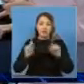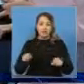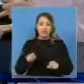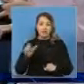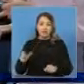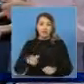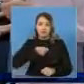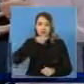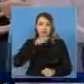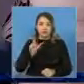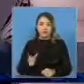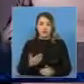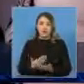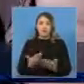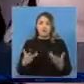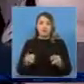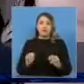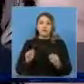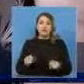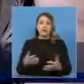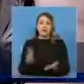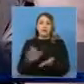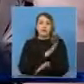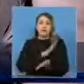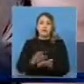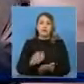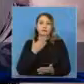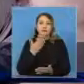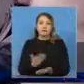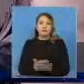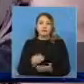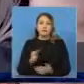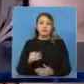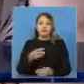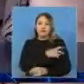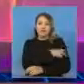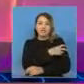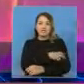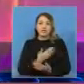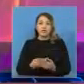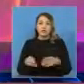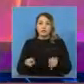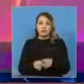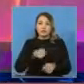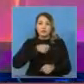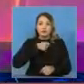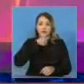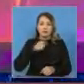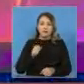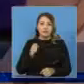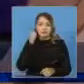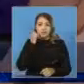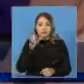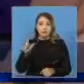людей солидного возраста, где они могли получить бесплатную консультацию от компетентных врачей. Кроме того, пожилым людям вручили